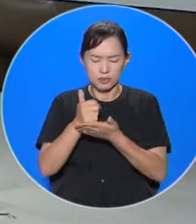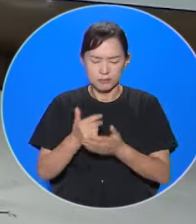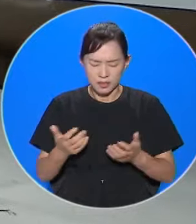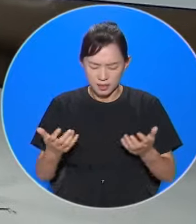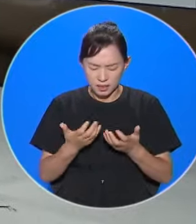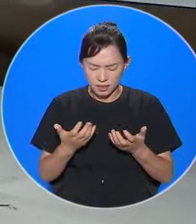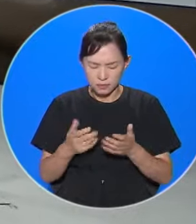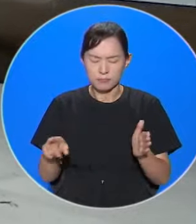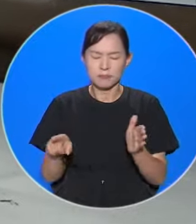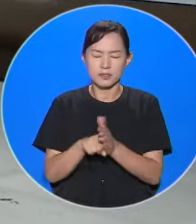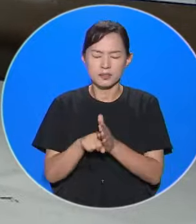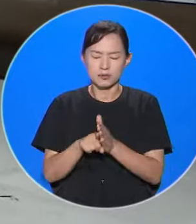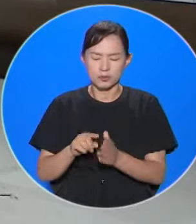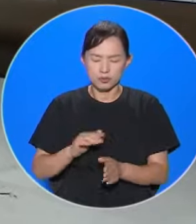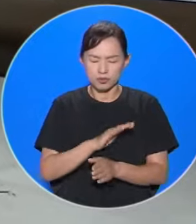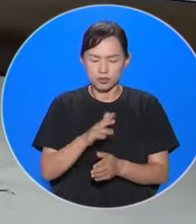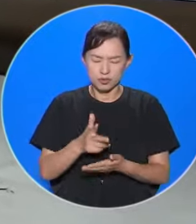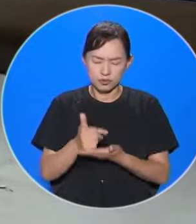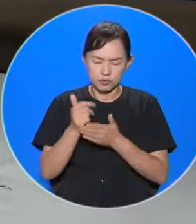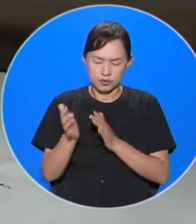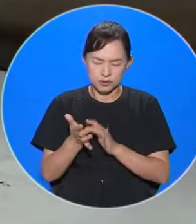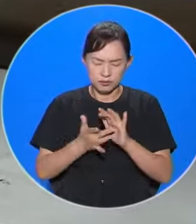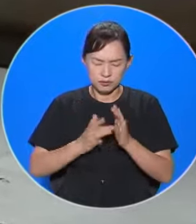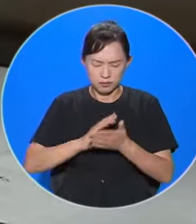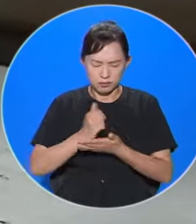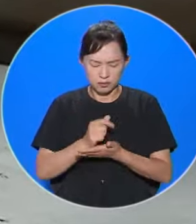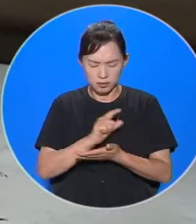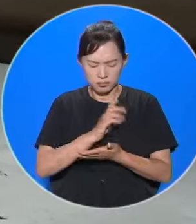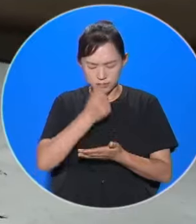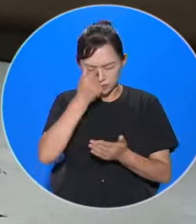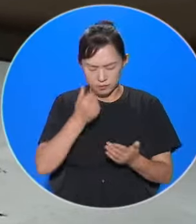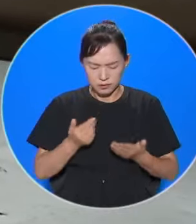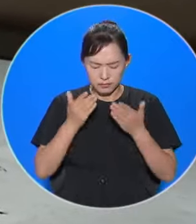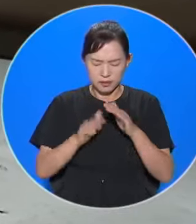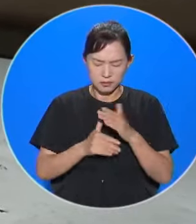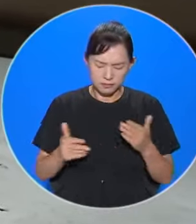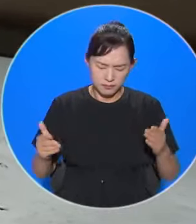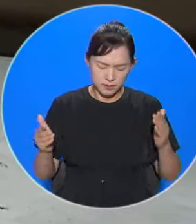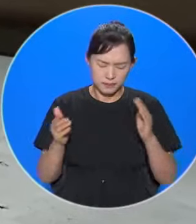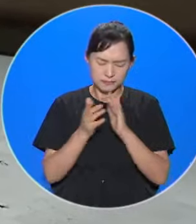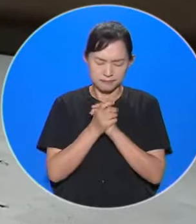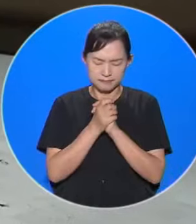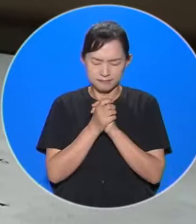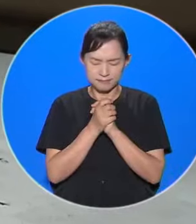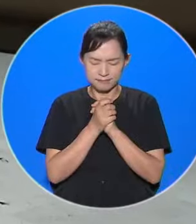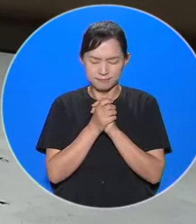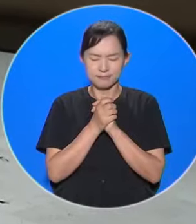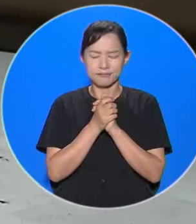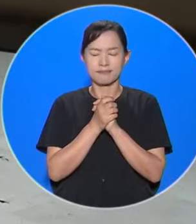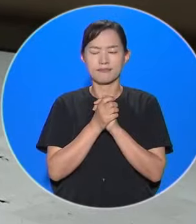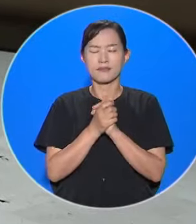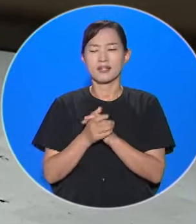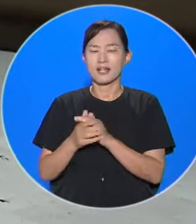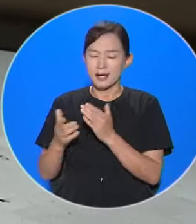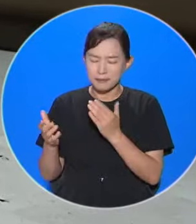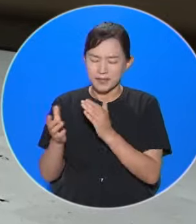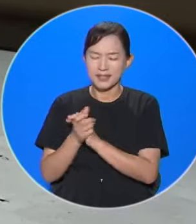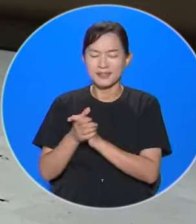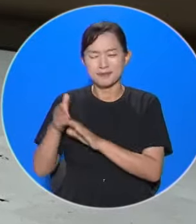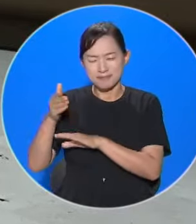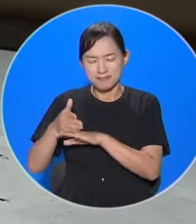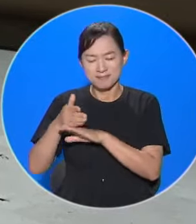줄 믿사옵고 우리 주 예수 그리스도 이름으로 기도드리옵나이다. 아멘. 아멘. 아,